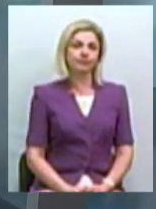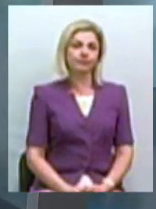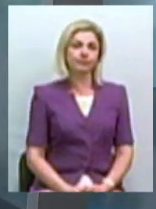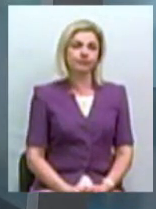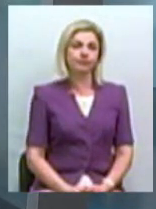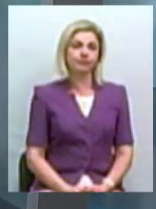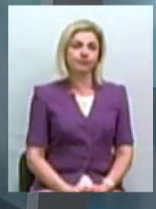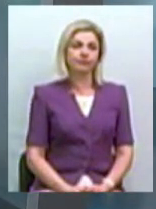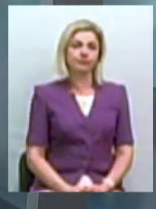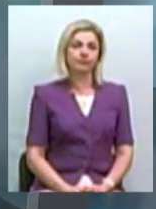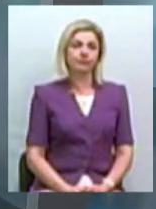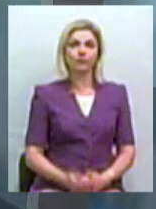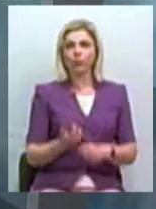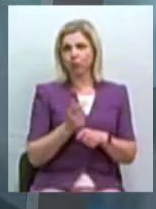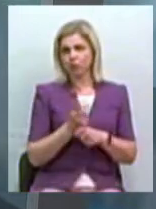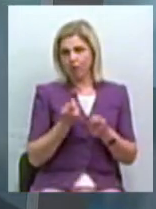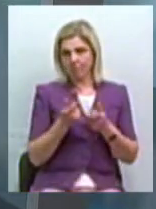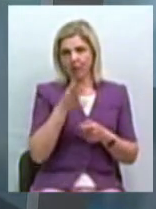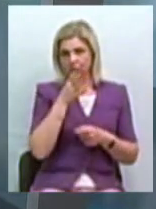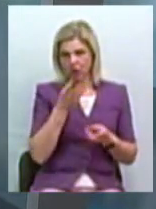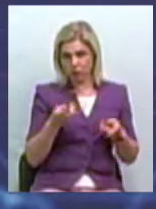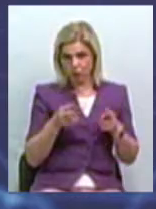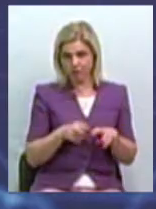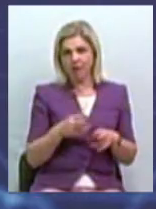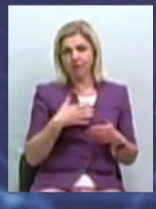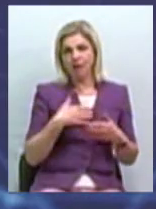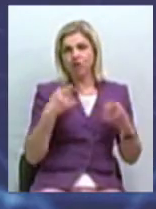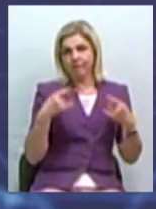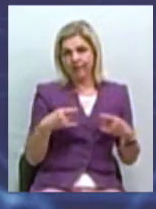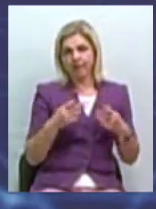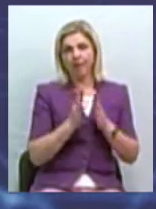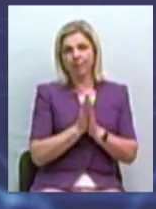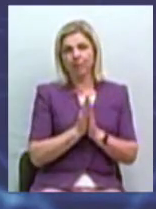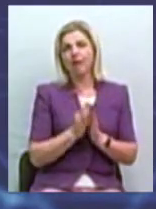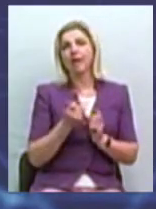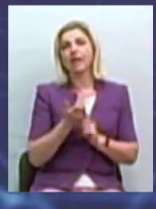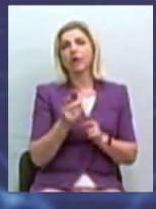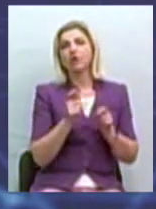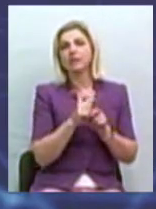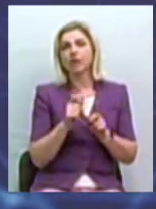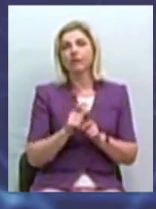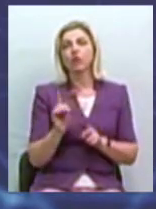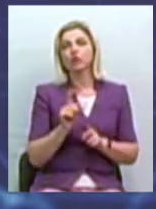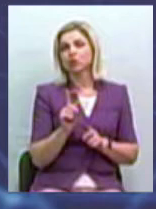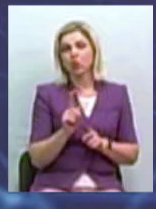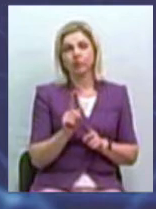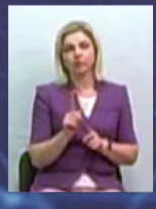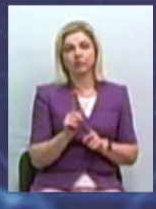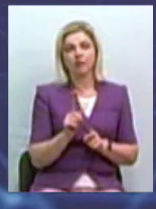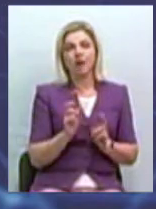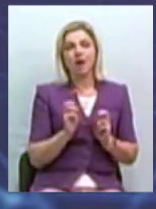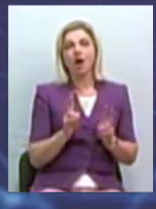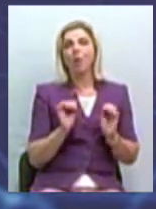Денис, будь ласка, дуже мало часу у нас залишилось в нашому ефірі. Кілька слів про те, щоб все ж таки